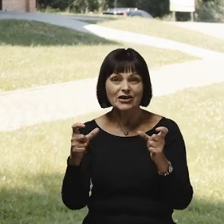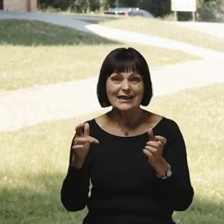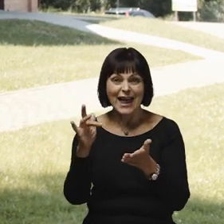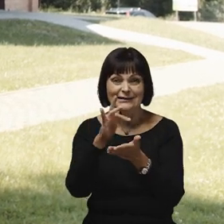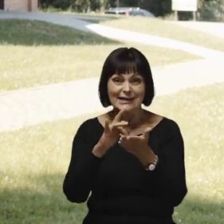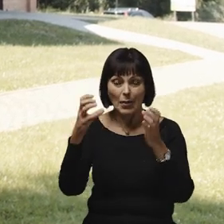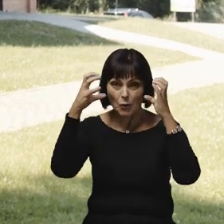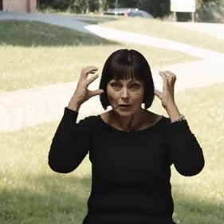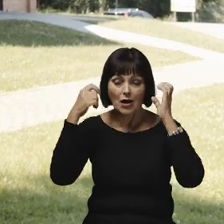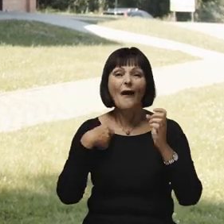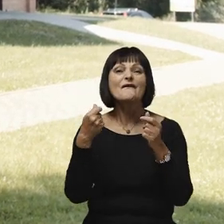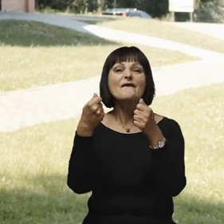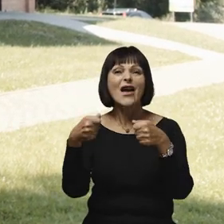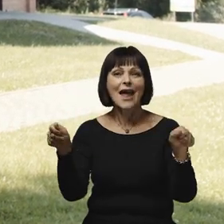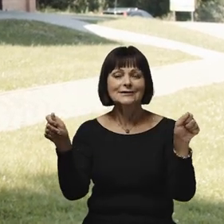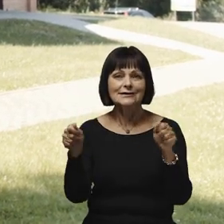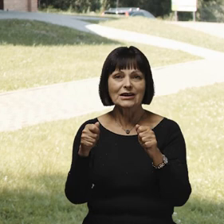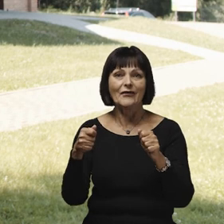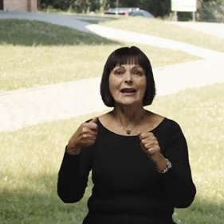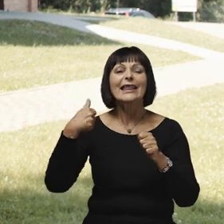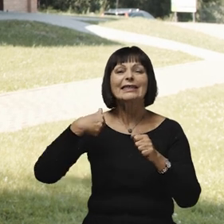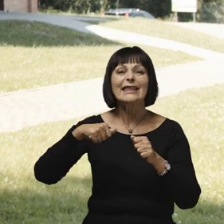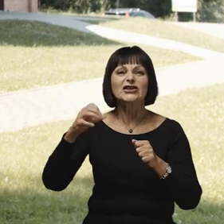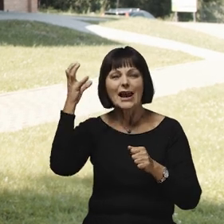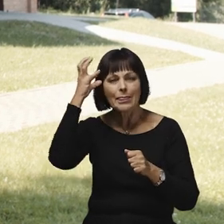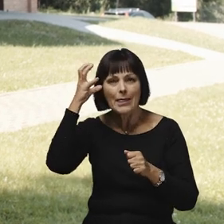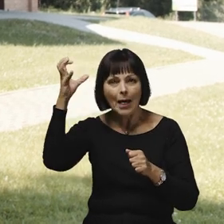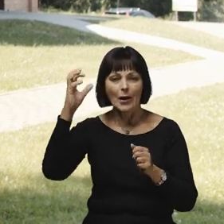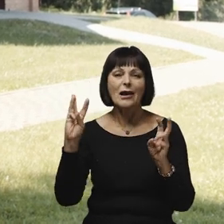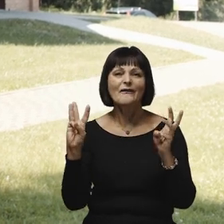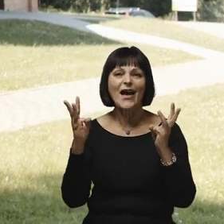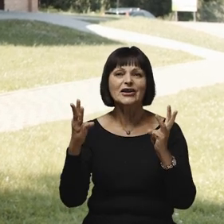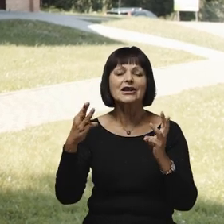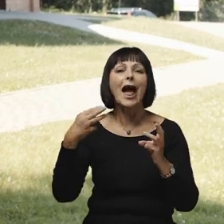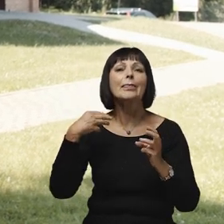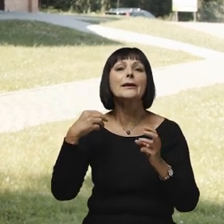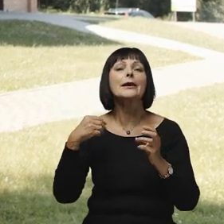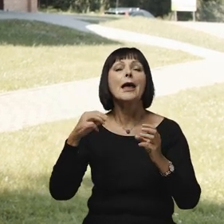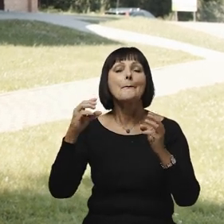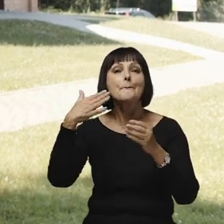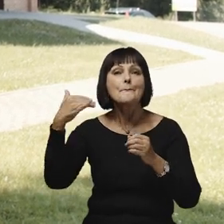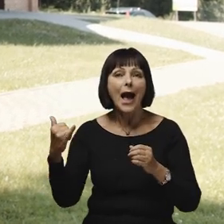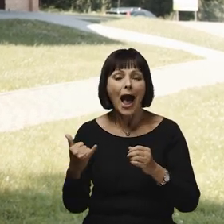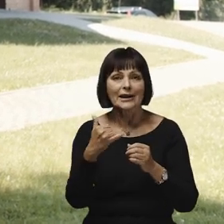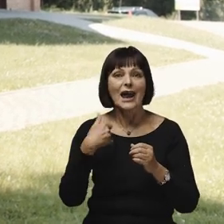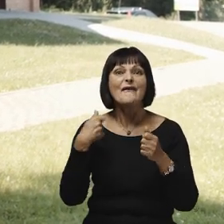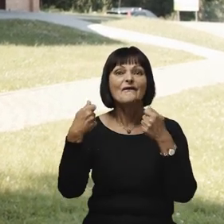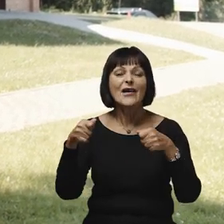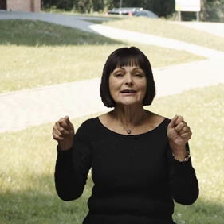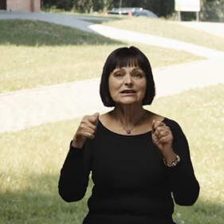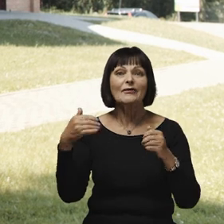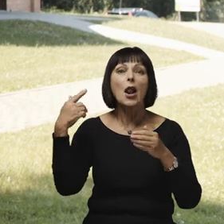Paderewskiego należą festiwale Tydzień Talentów, Warsztaty z Mistrzami organizowany w maju, Festiwal Bravo Maestro organizowany w ostatni tydzień